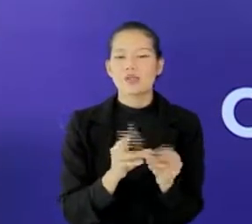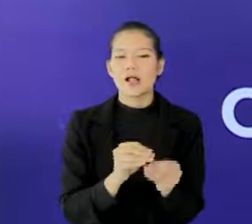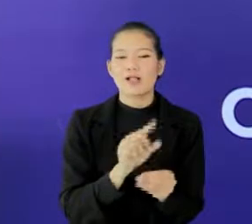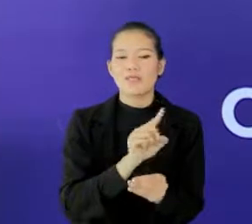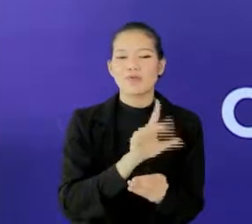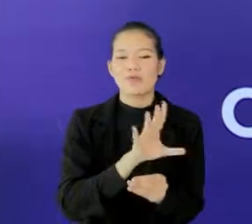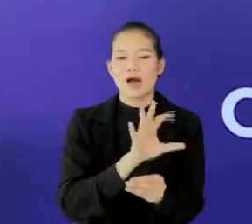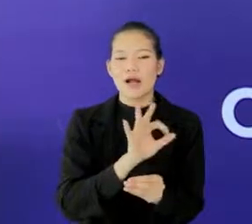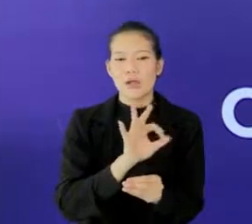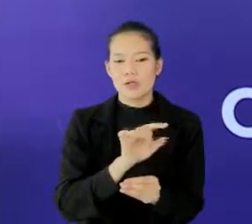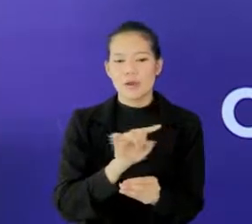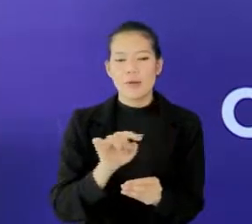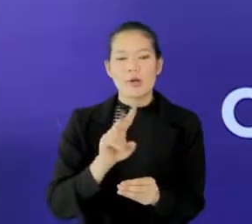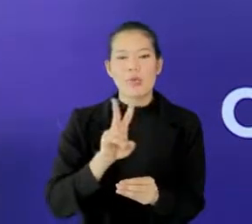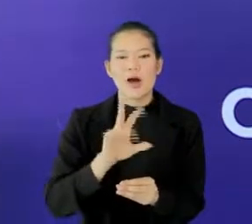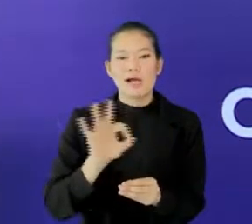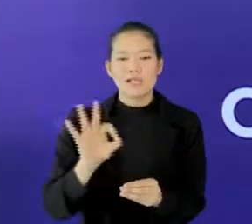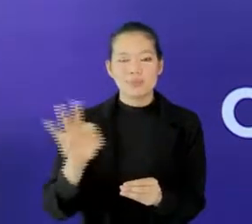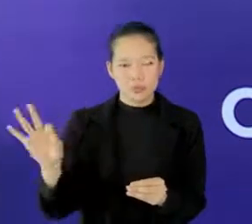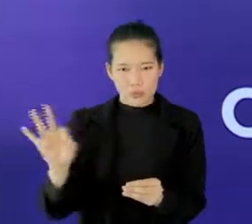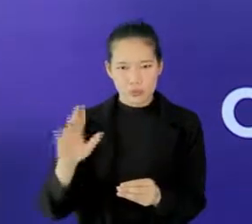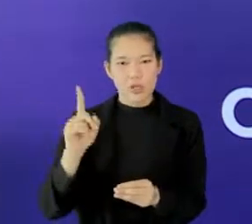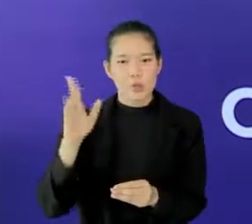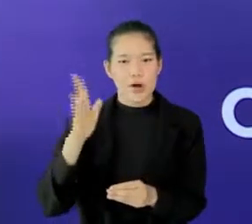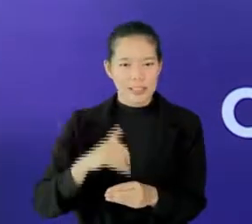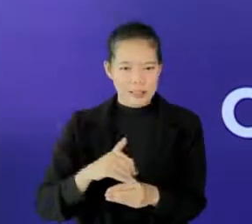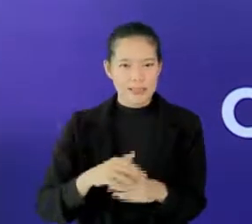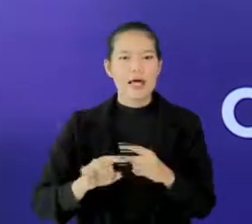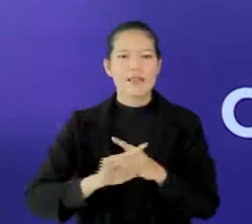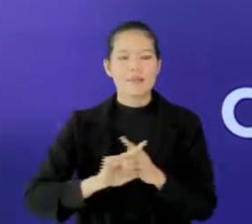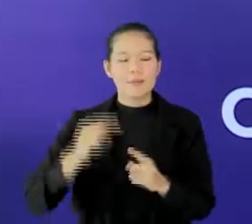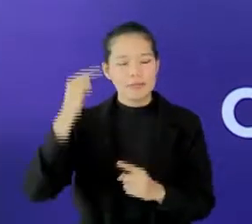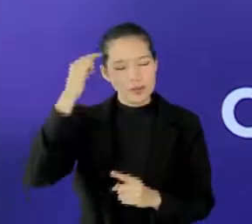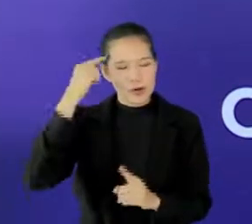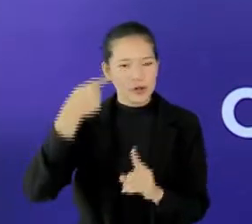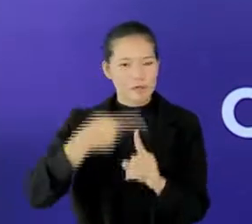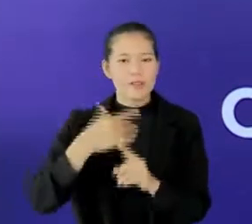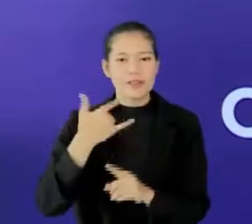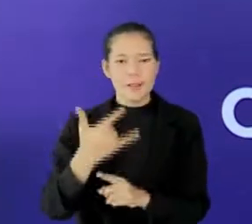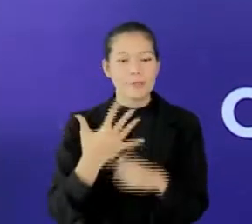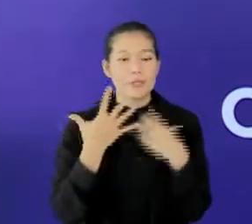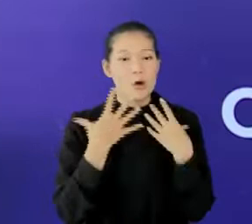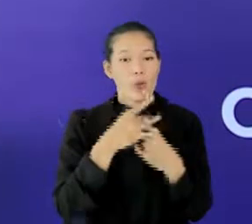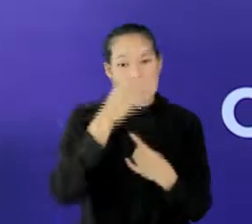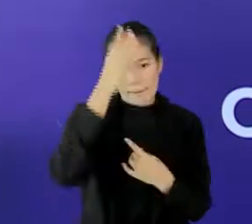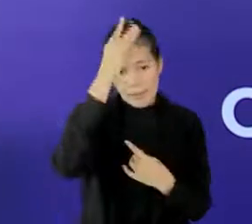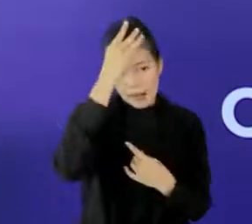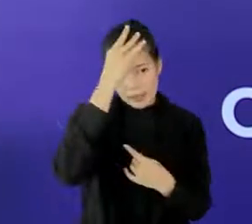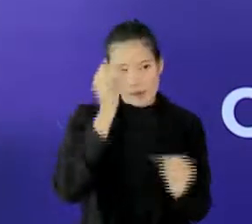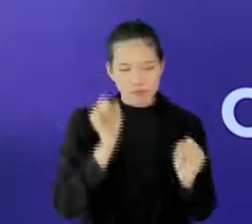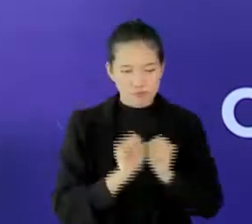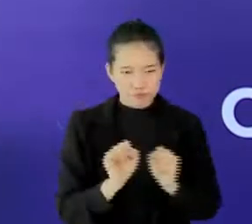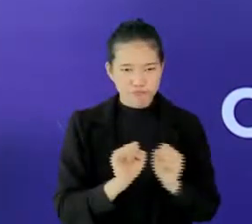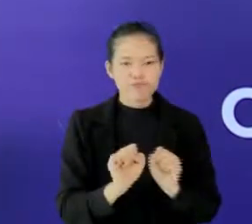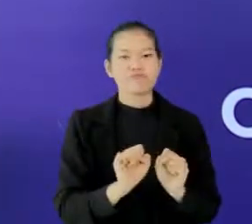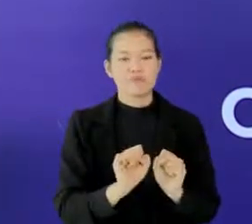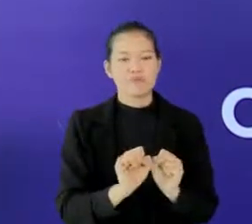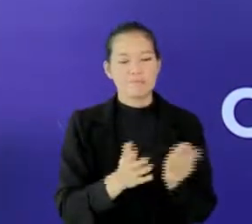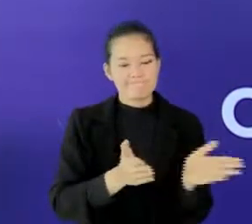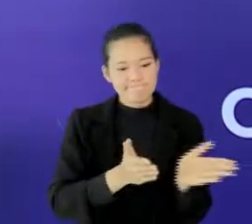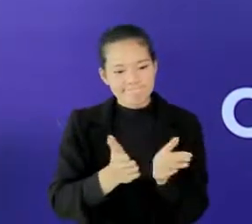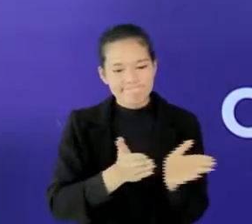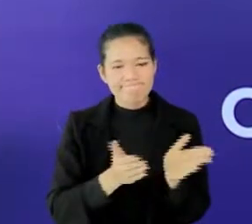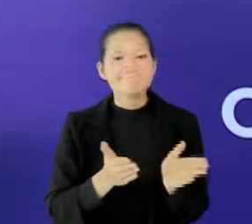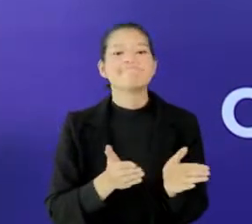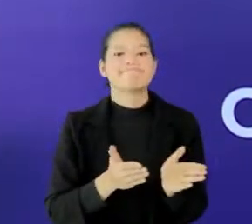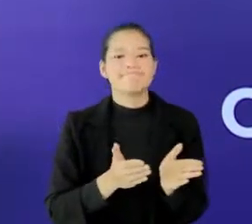1.500 sampai dengan 2.000 per hari. Namun demikian kita optimis untuk Jawa Bali ini segera kita bisa tangani